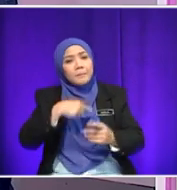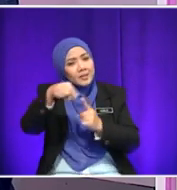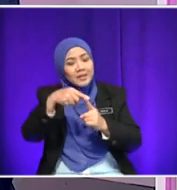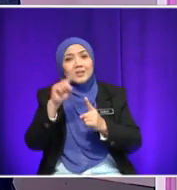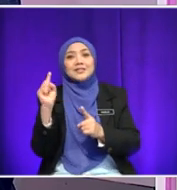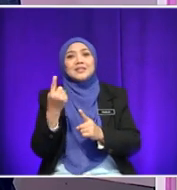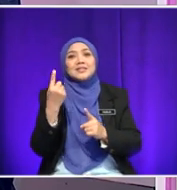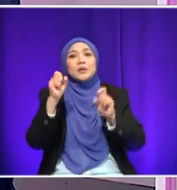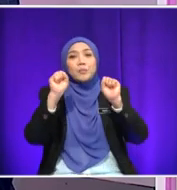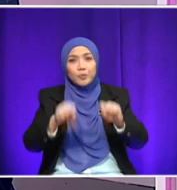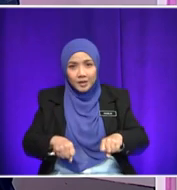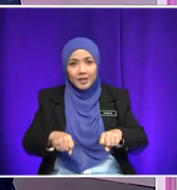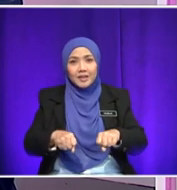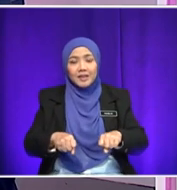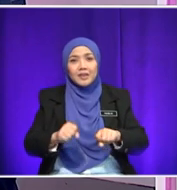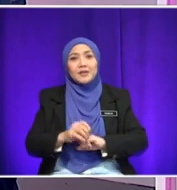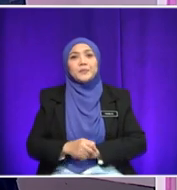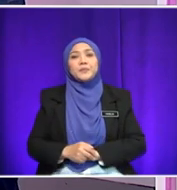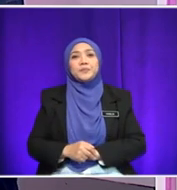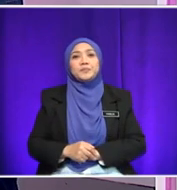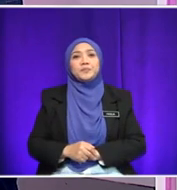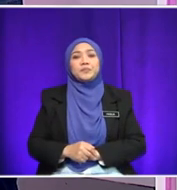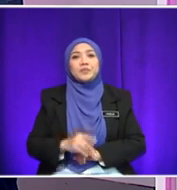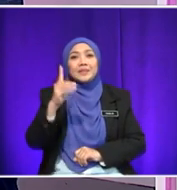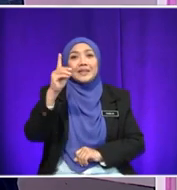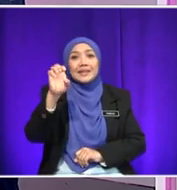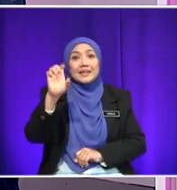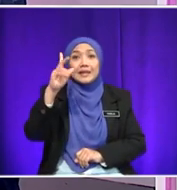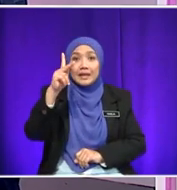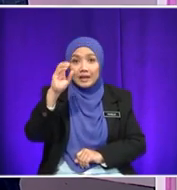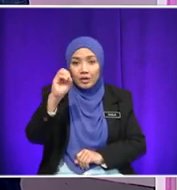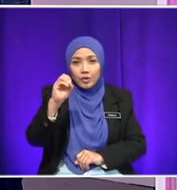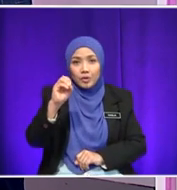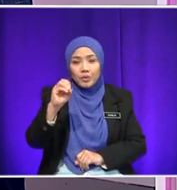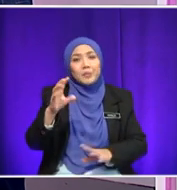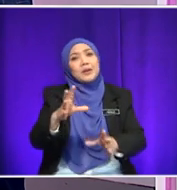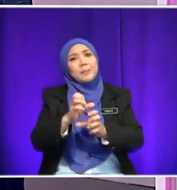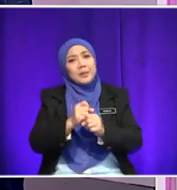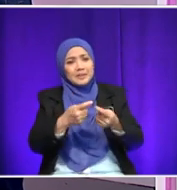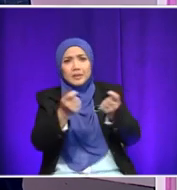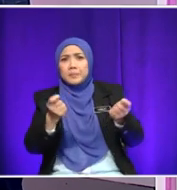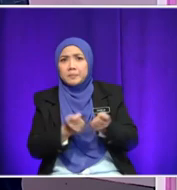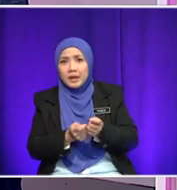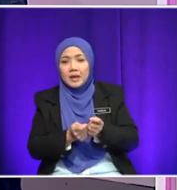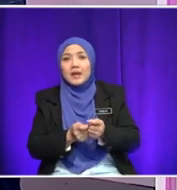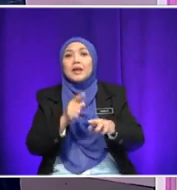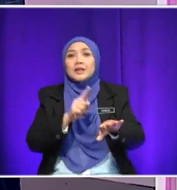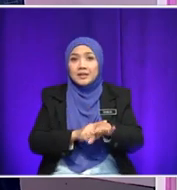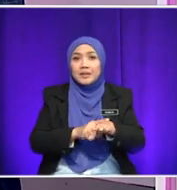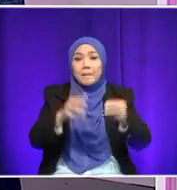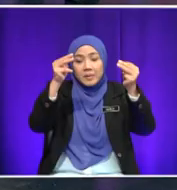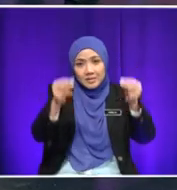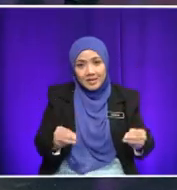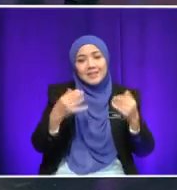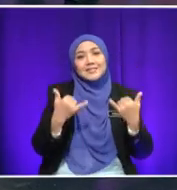dekorasi majelis Kerja sehari sekarang nih Dekorasi apa juga pun mendapat tempat di kebanyakan masyarakat di